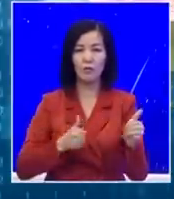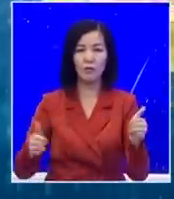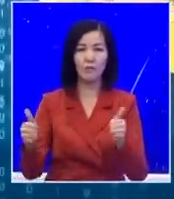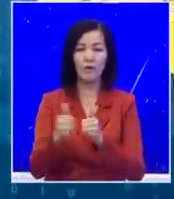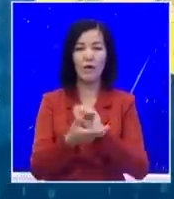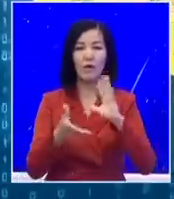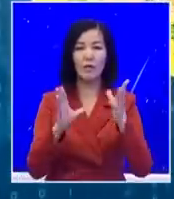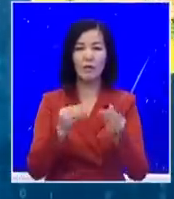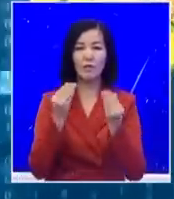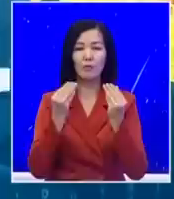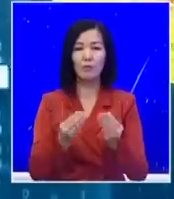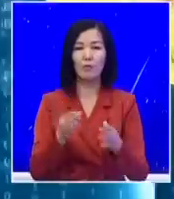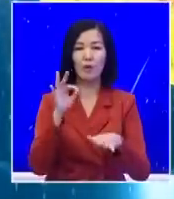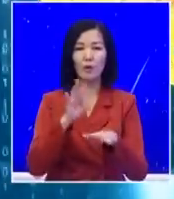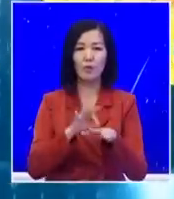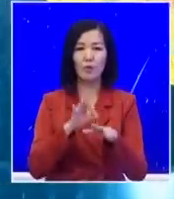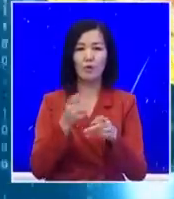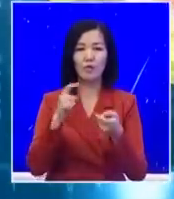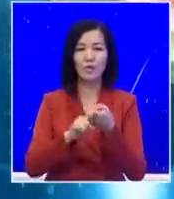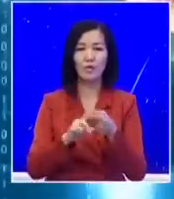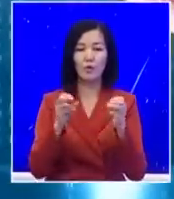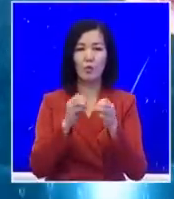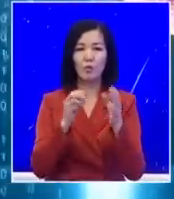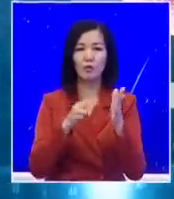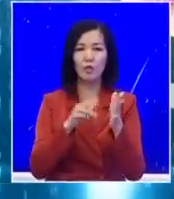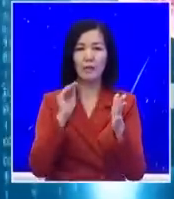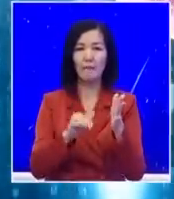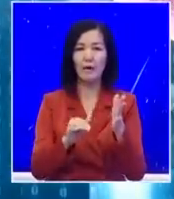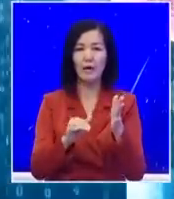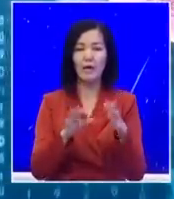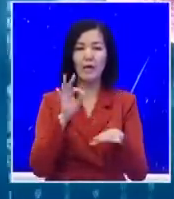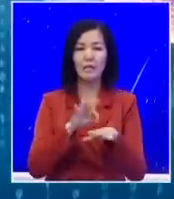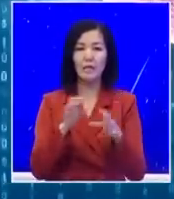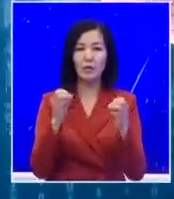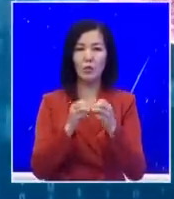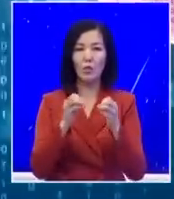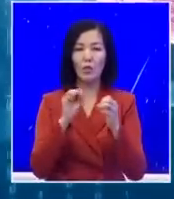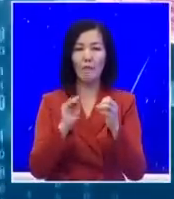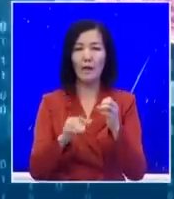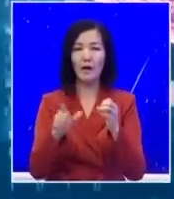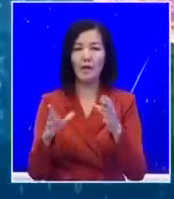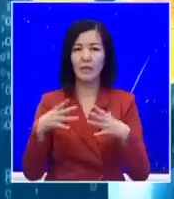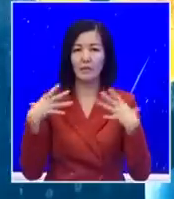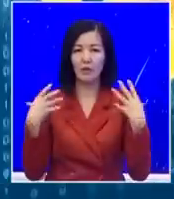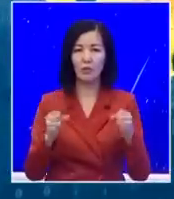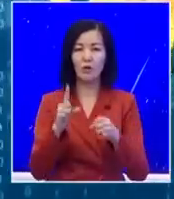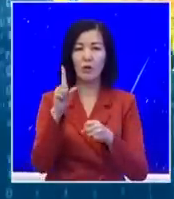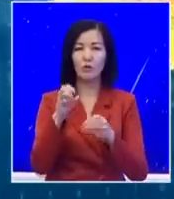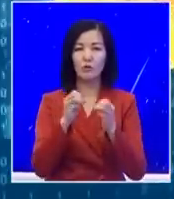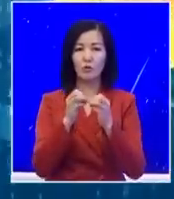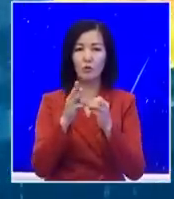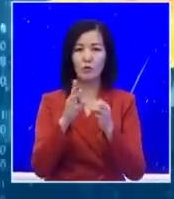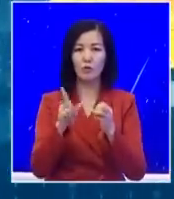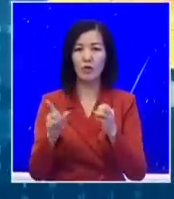Жалпы бүгінде коронавирусқа шалдыққандар саны 17 мыңға жуық. Бұл дерттен 10 мыңнан аса науқас сауығып шықса, 113 адам